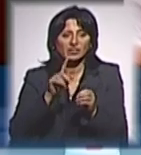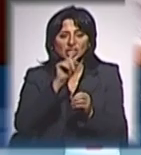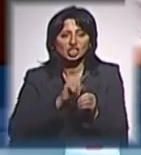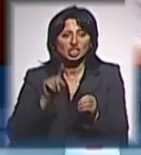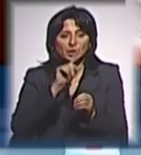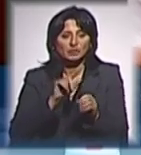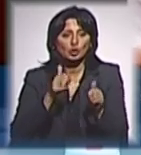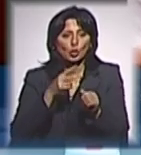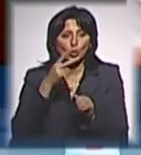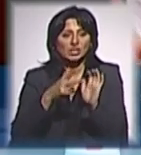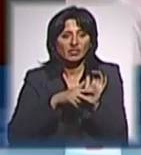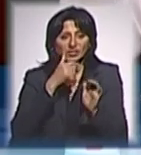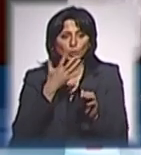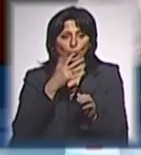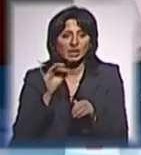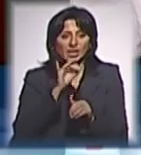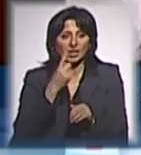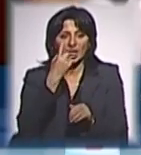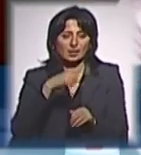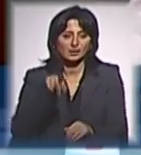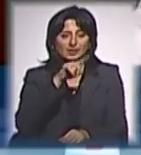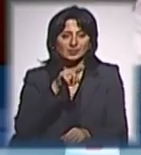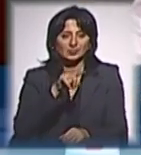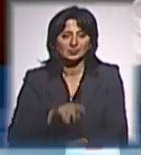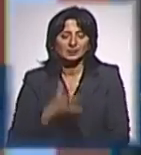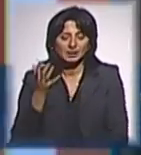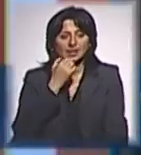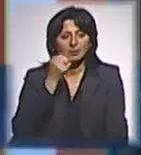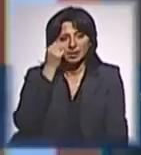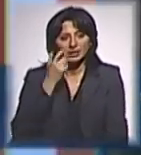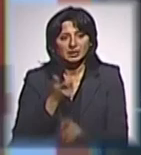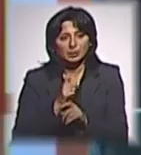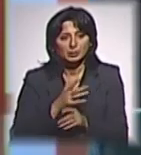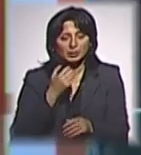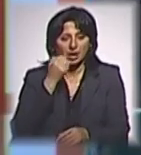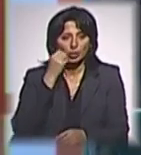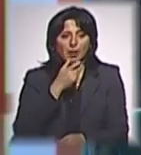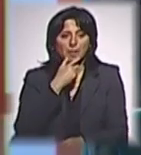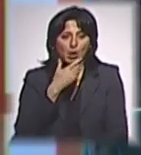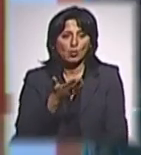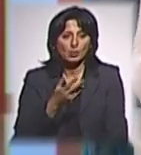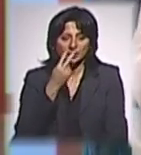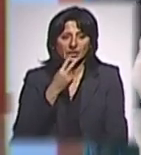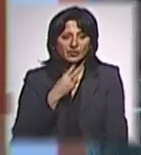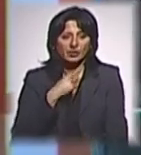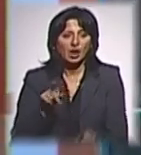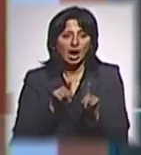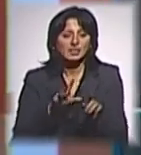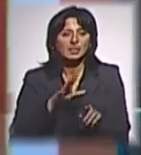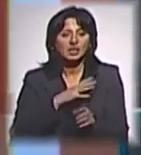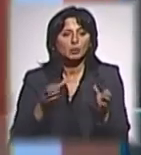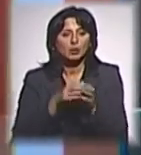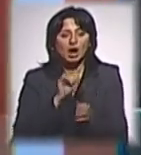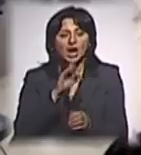შემოხაზეთ ისევე როგორც 2008 წლის 5 იანვარს ერთიანვარს. კარგი, დიდი მადლობა ძალიან, დიდი მადლობა მაყურებელს, რომ გვიყურეს. აი ასეთი იყო